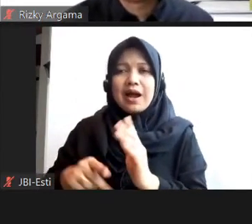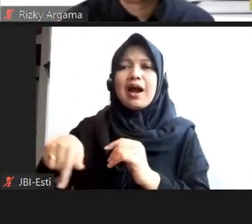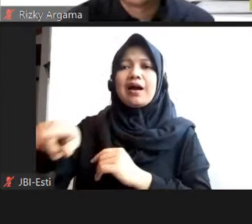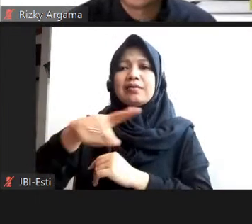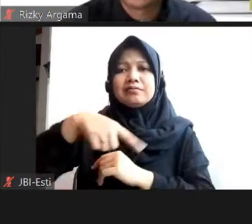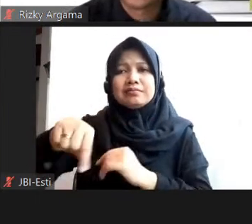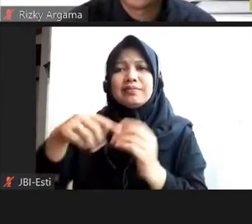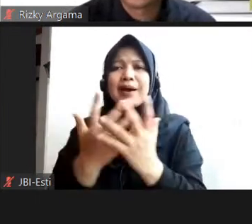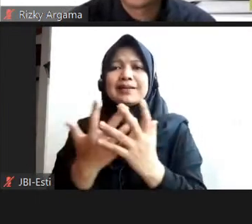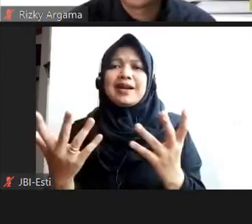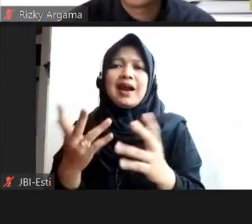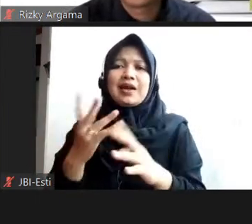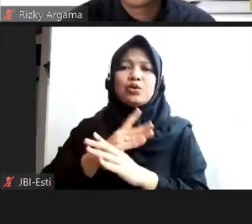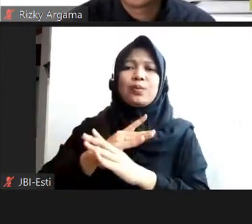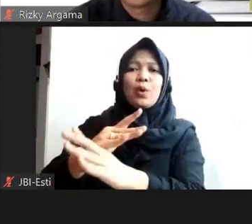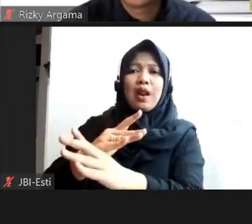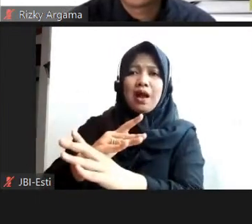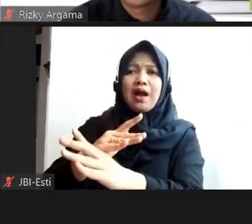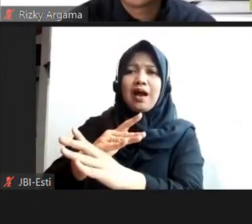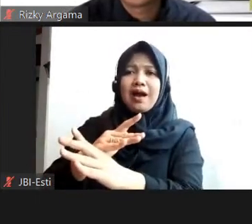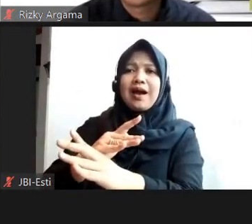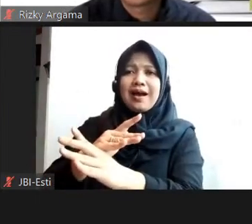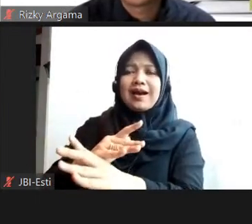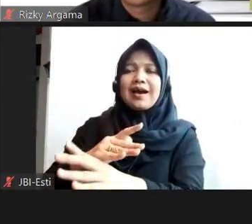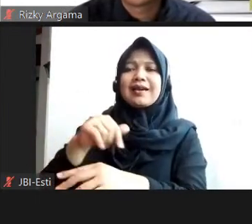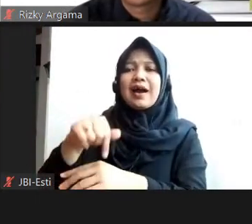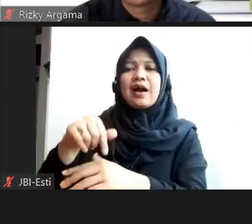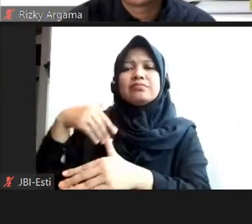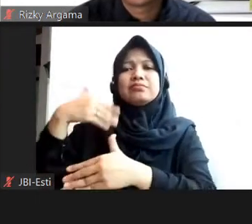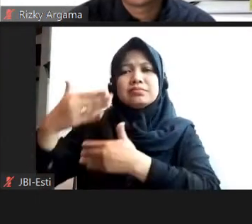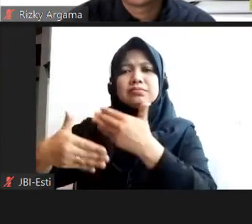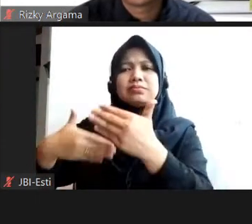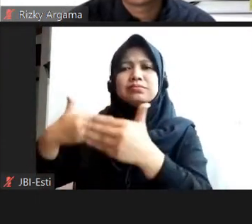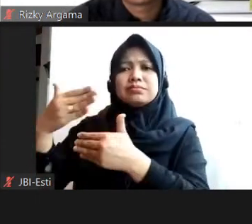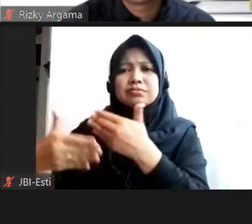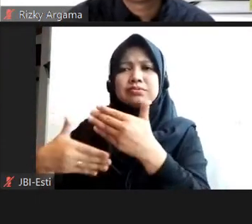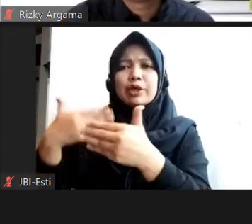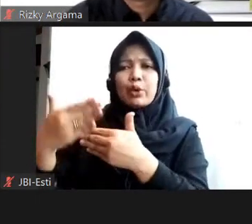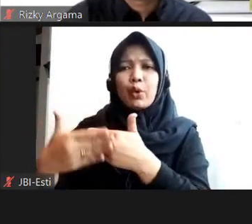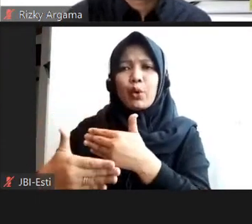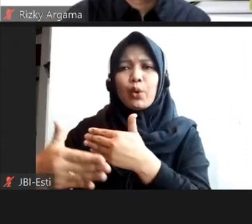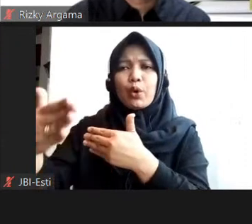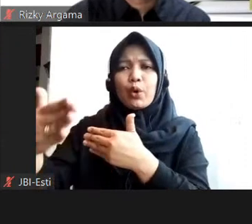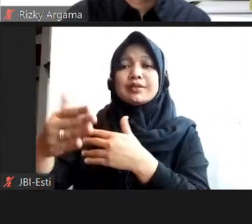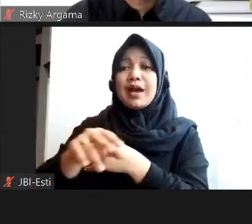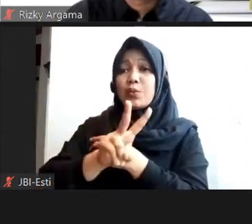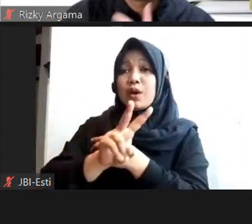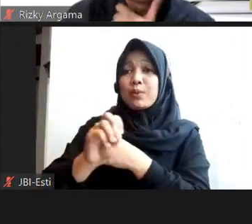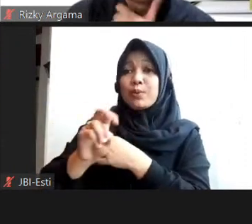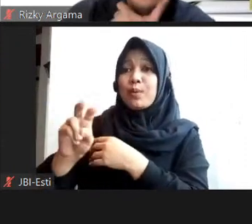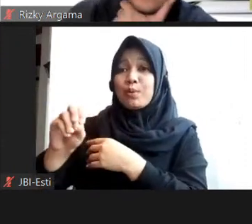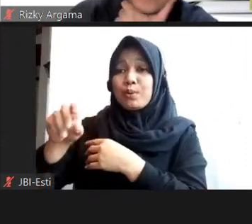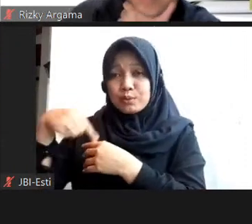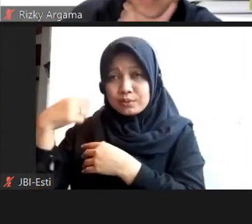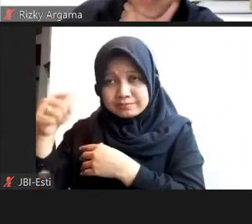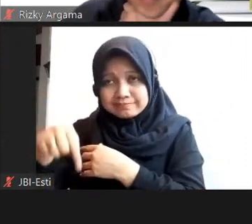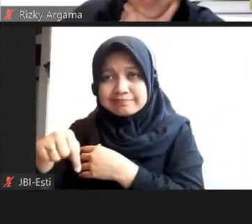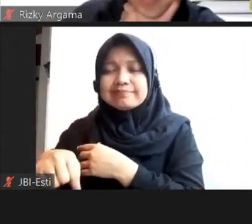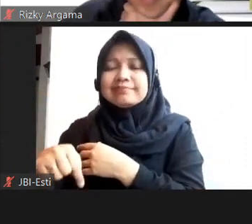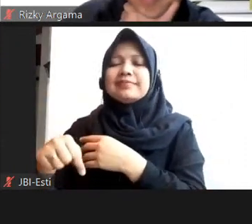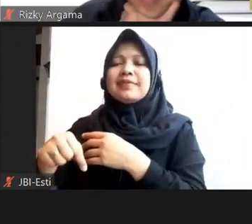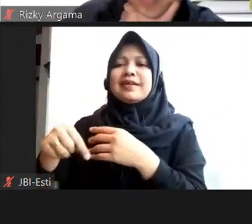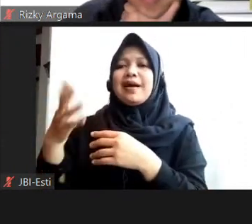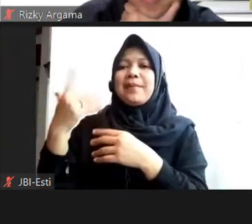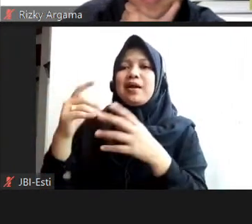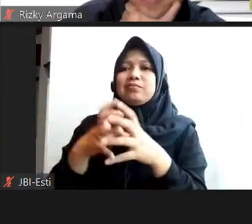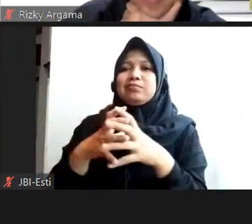publik, dan itu terus terjadi sampai akhirnya tahun-tahun 2020 ini, yang besar itu tanggal